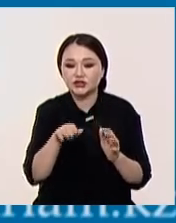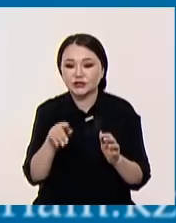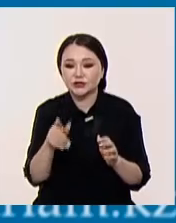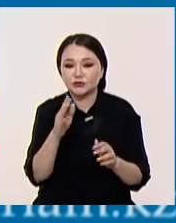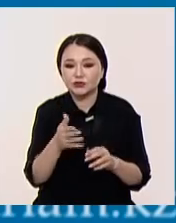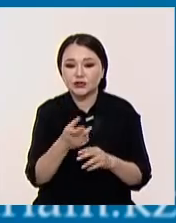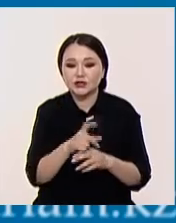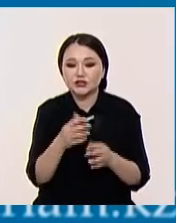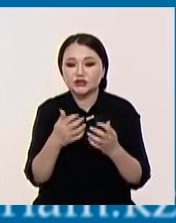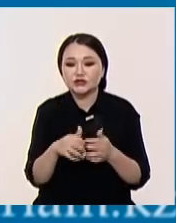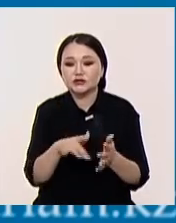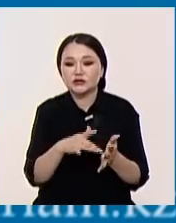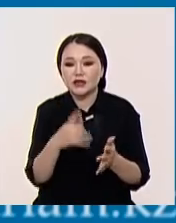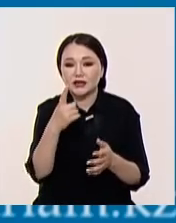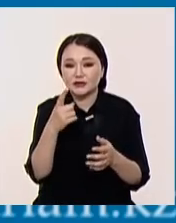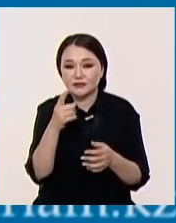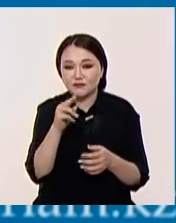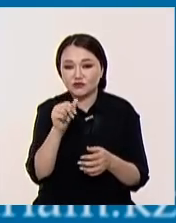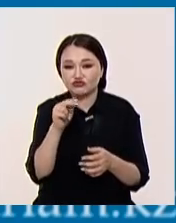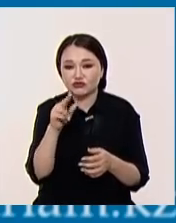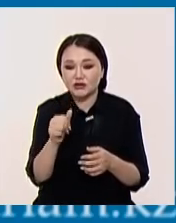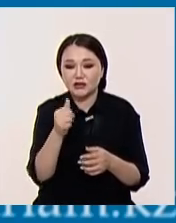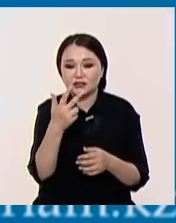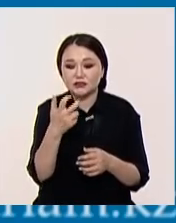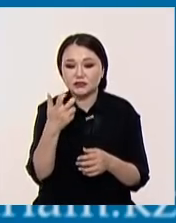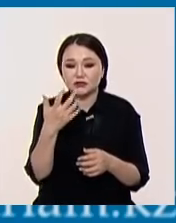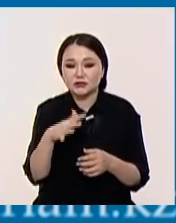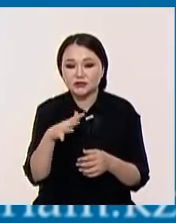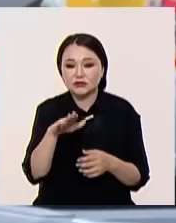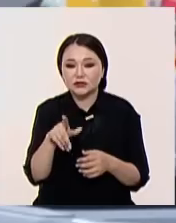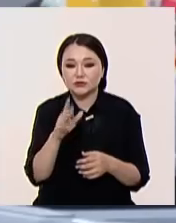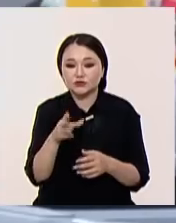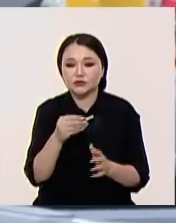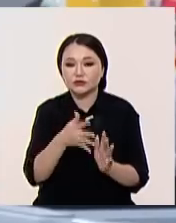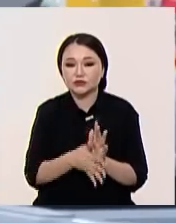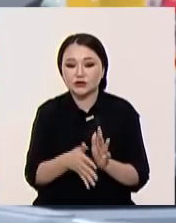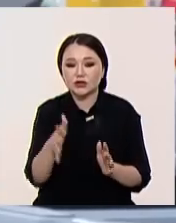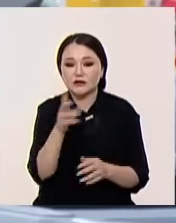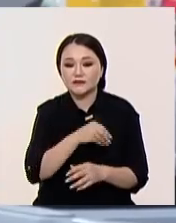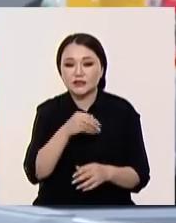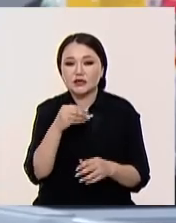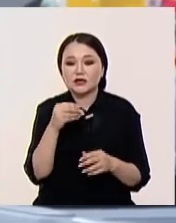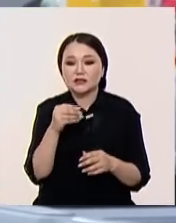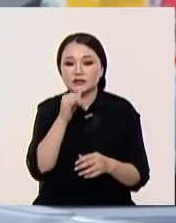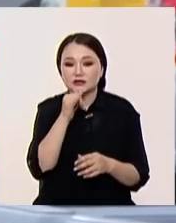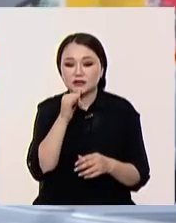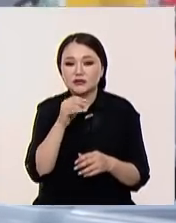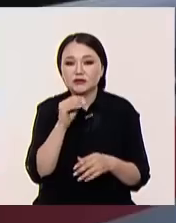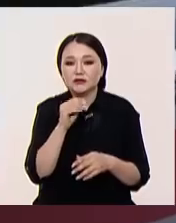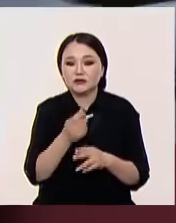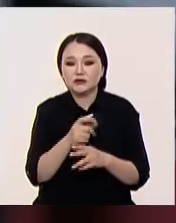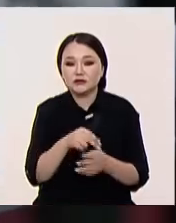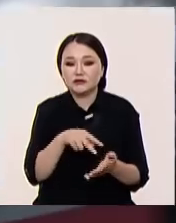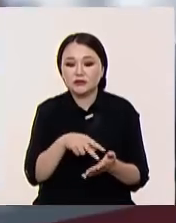Бұл ретте есептеп көрсек, бір қорап темекі үшін 300-350 теңге шығады. Атамекен кәсіпкерлік палатасы темекі акцизінің жыл